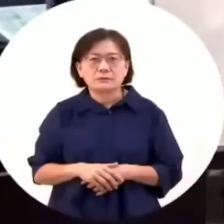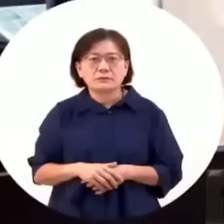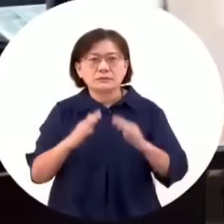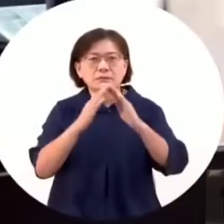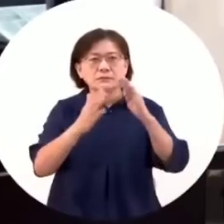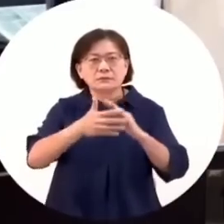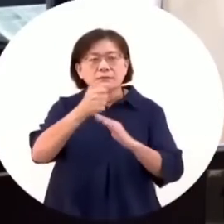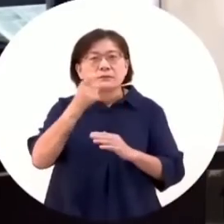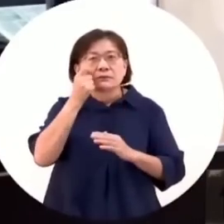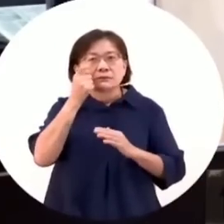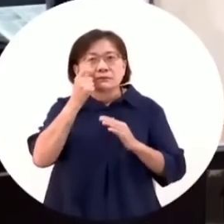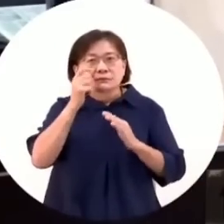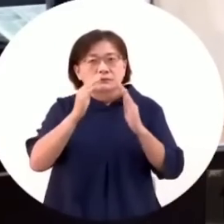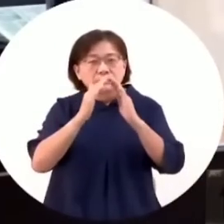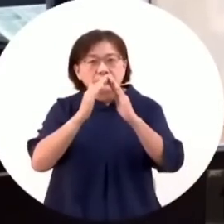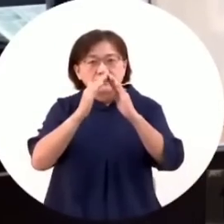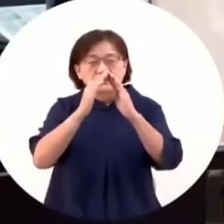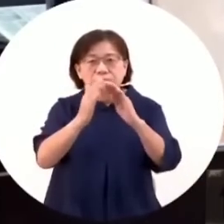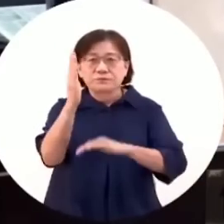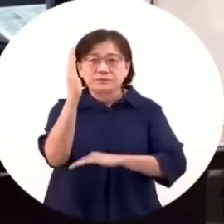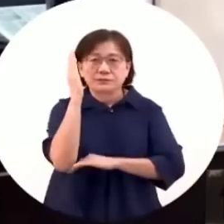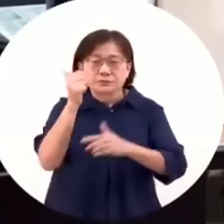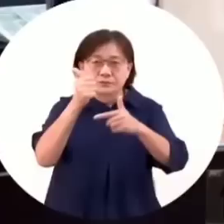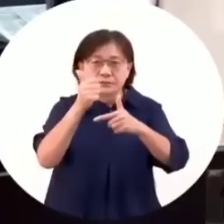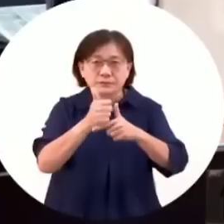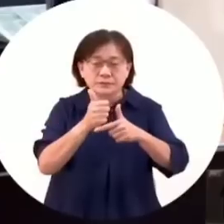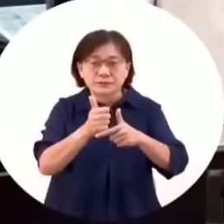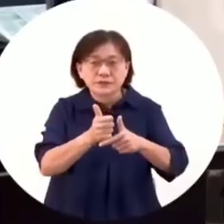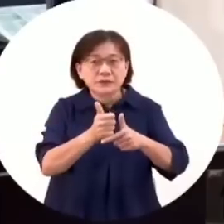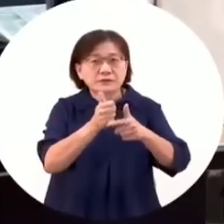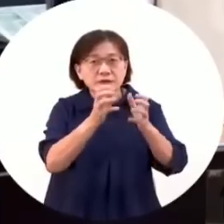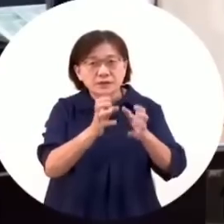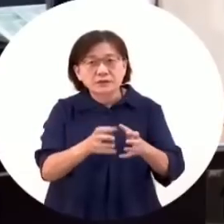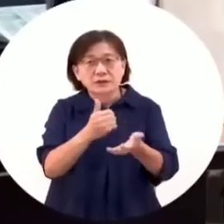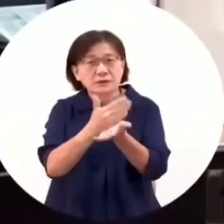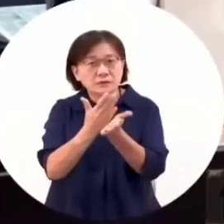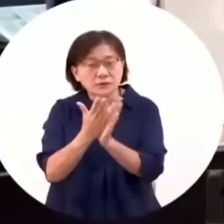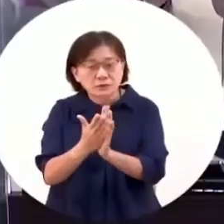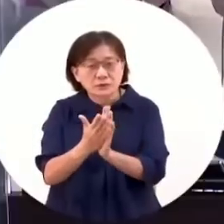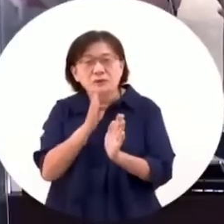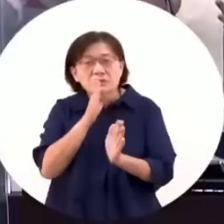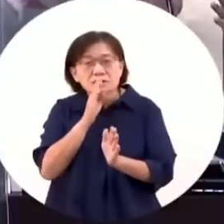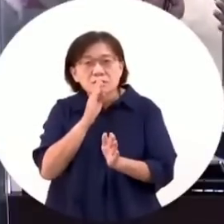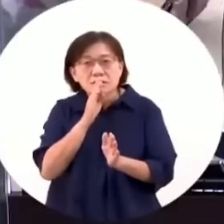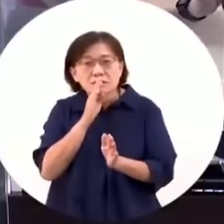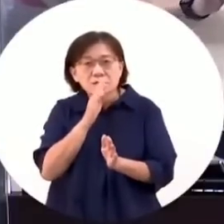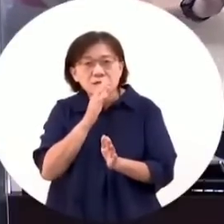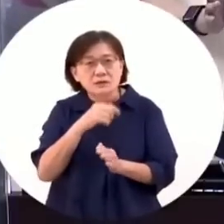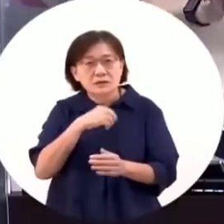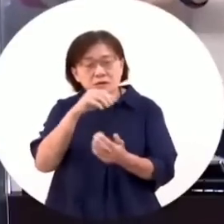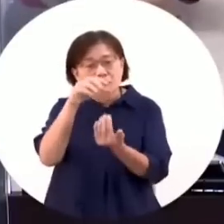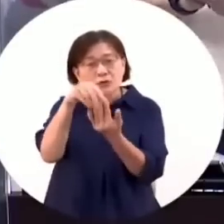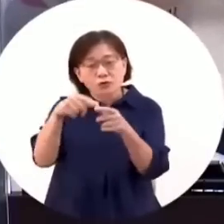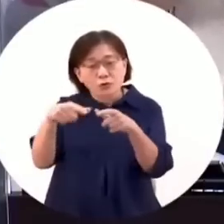你的台南市政建设是怎样？要有选票来换，才要做建设的对。 高议员，是不是让我说明一下，这前后是有问题的？ 啊、 我